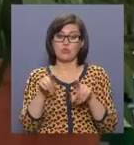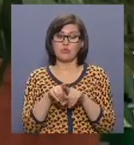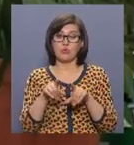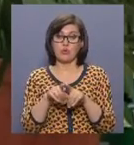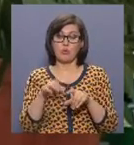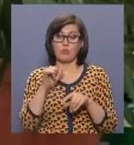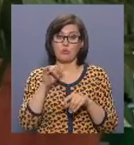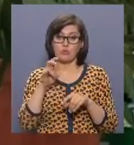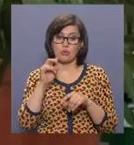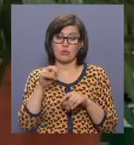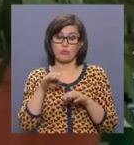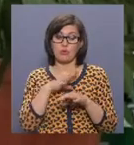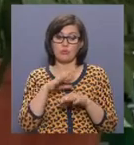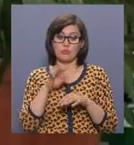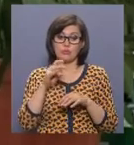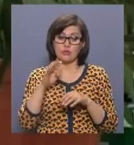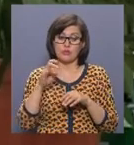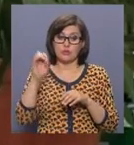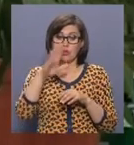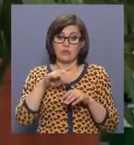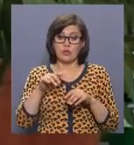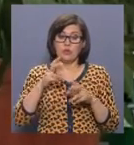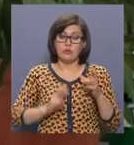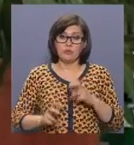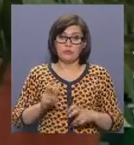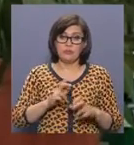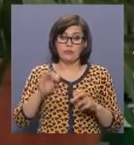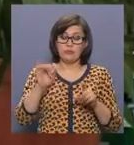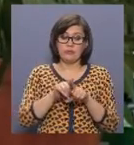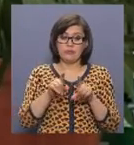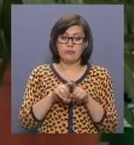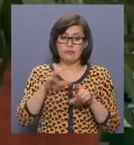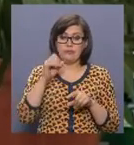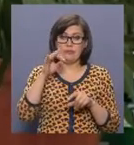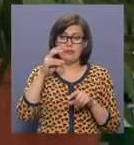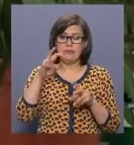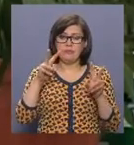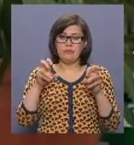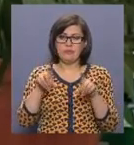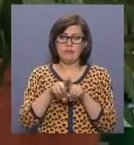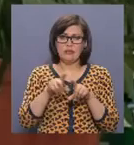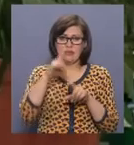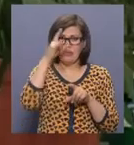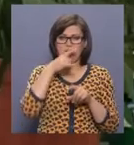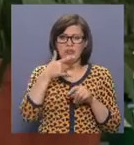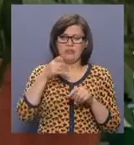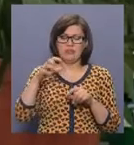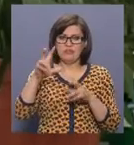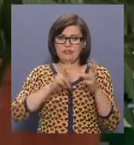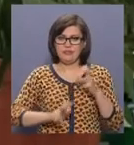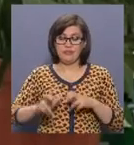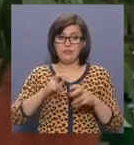бар. Жаңағы Гумилев атындағы Еуразия ұлттық университеті, Сәкен Сейфуллин атындағы Қазақ агро